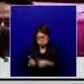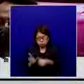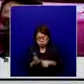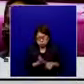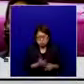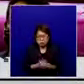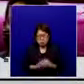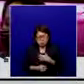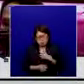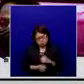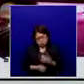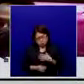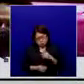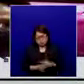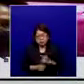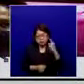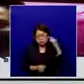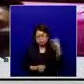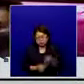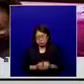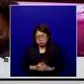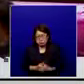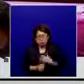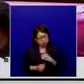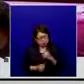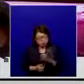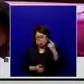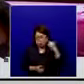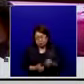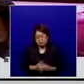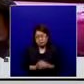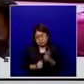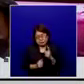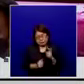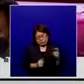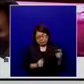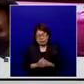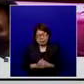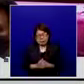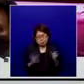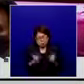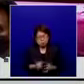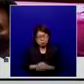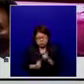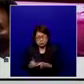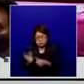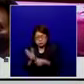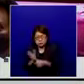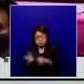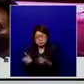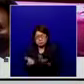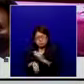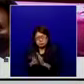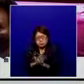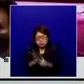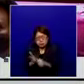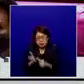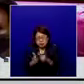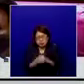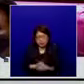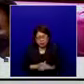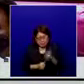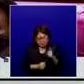ายท่านคิดผิดความตายน่ากลัวกว่าการเป็นหนี้เยอะเลยไม่มีอะไรน่ากลัวเท่าความตาย